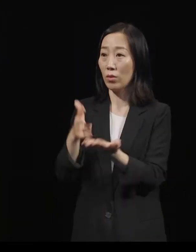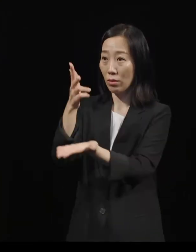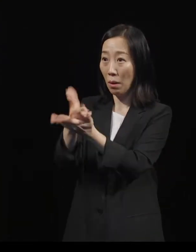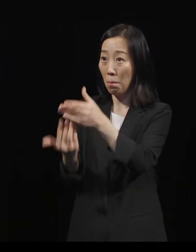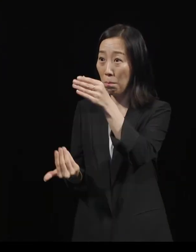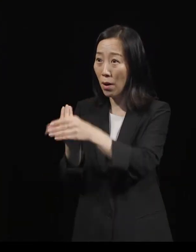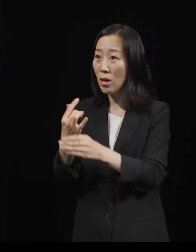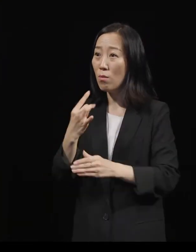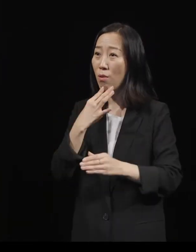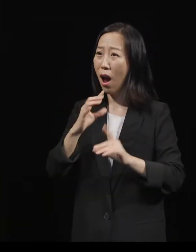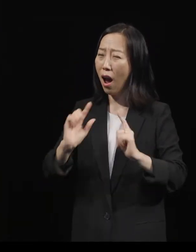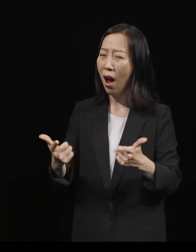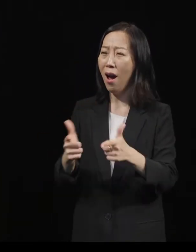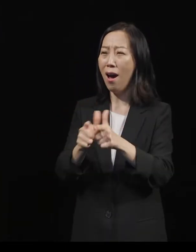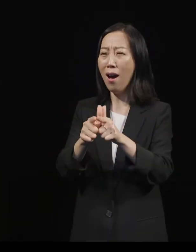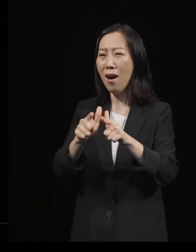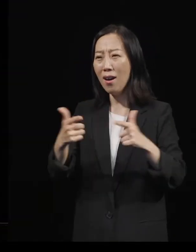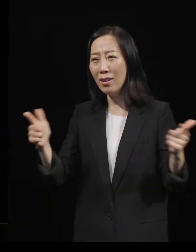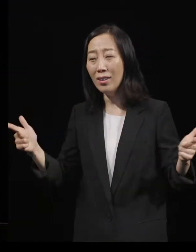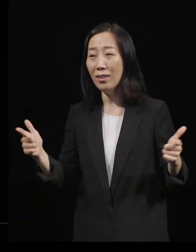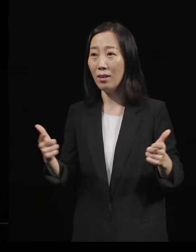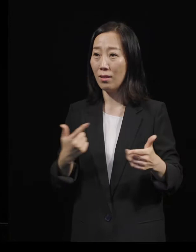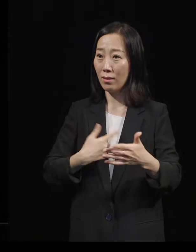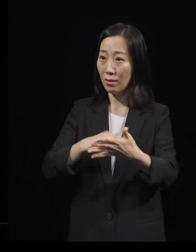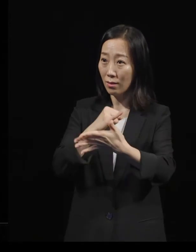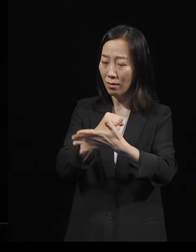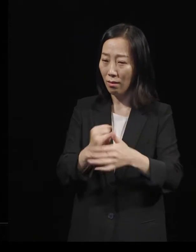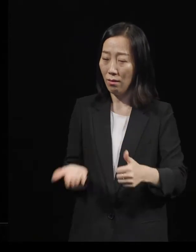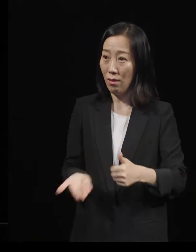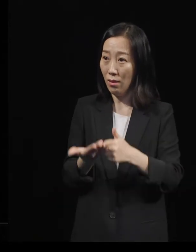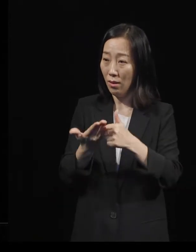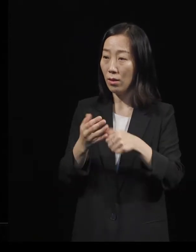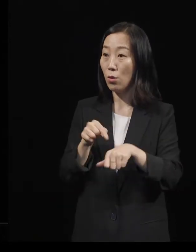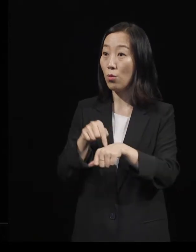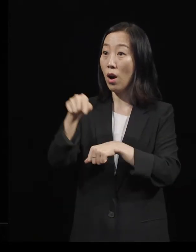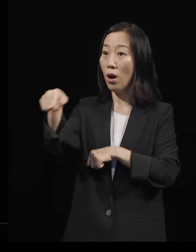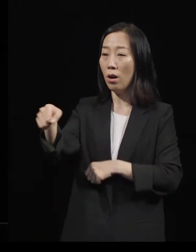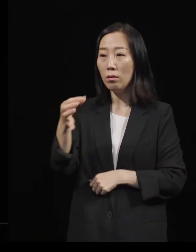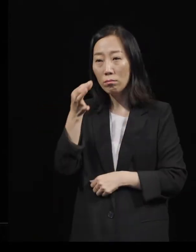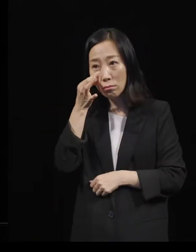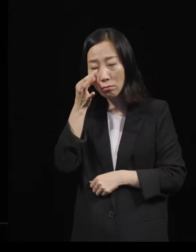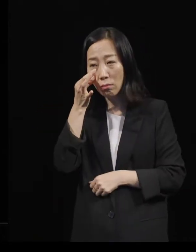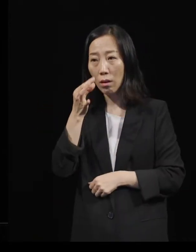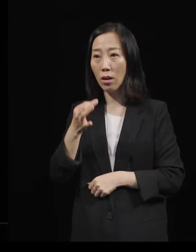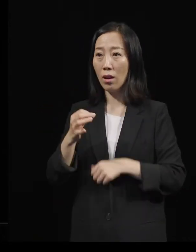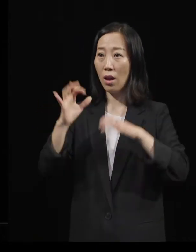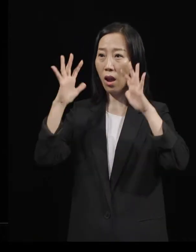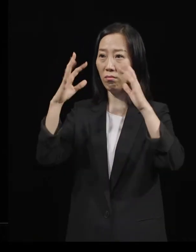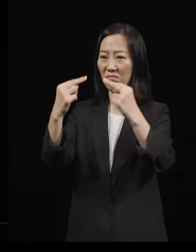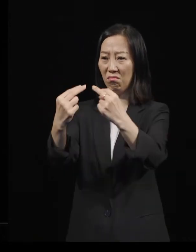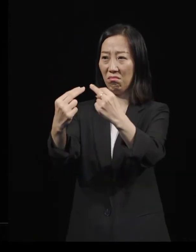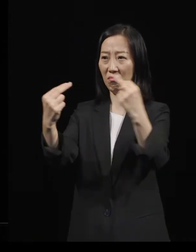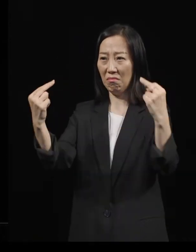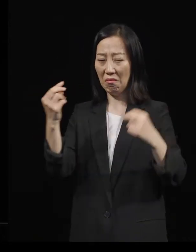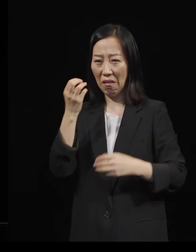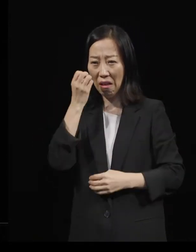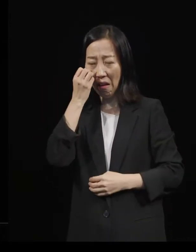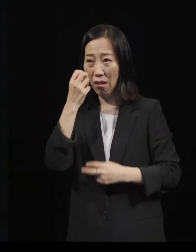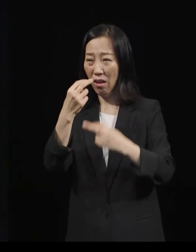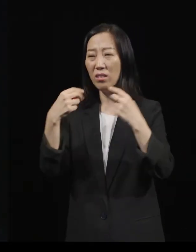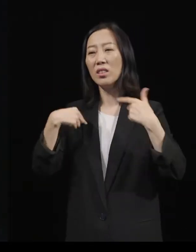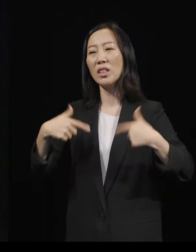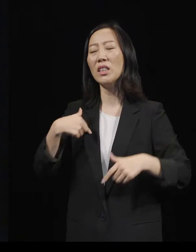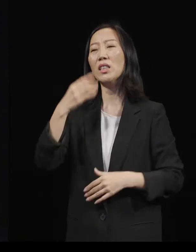주차장에서의 일뿐만이 아니었는데요. 아이랑 함께 외출을 하다 보면 아이를 이상하게 쳐다보는 것은